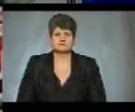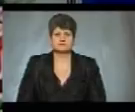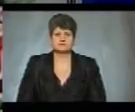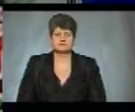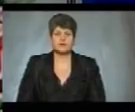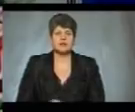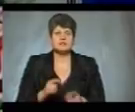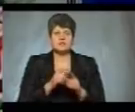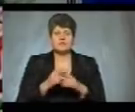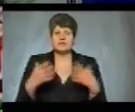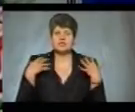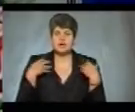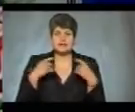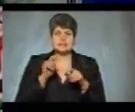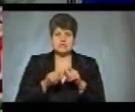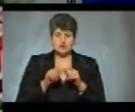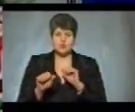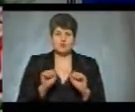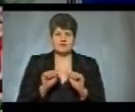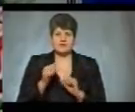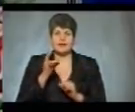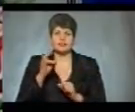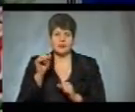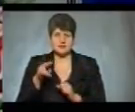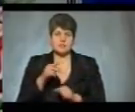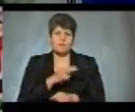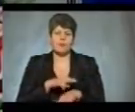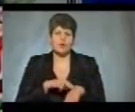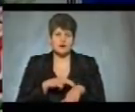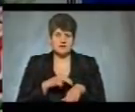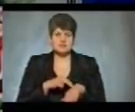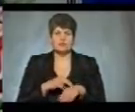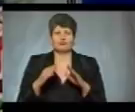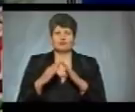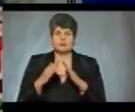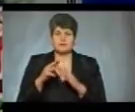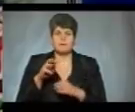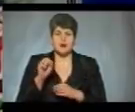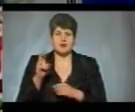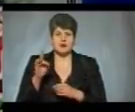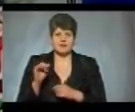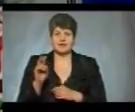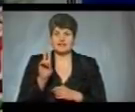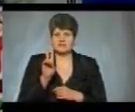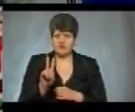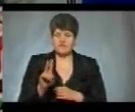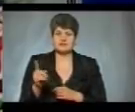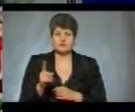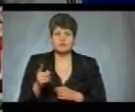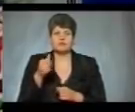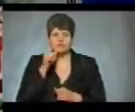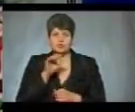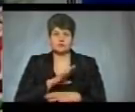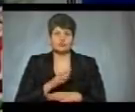За словами начальника слідчого управління Нацполіції в області Володимира Галевича, у будинку на Макаренка 2 у Тернополі, де вчора стався